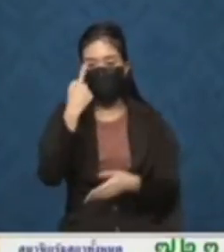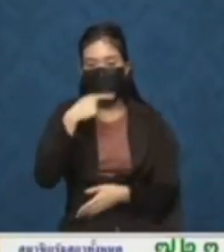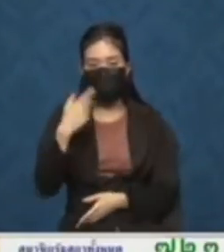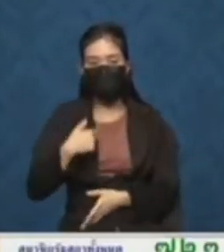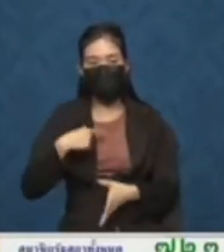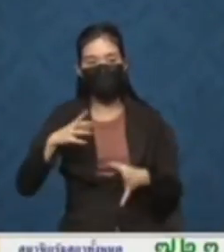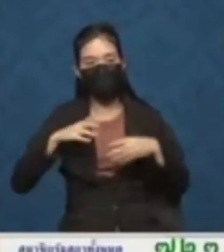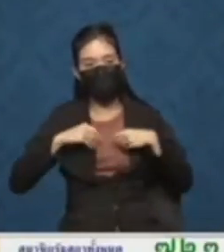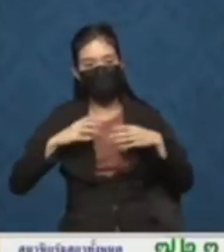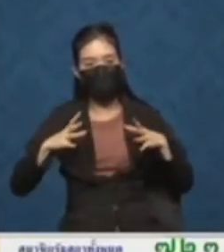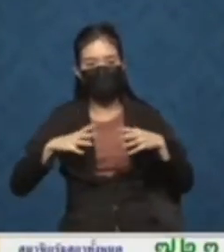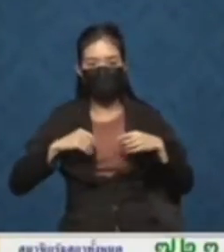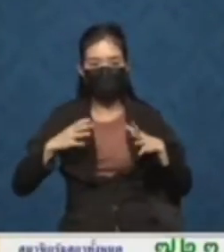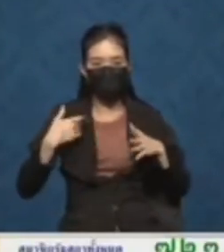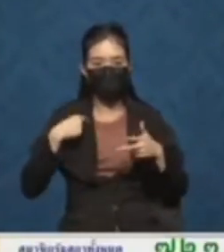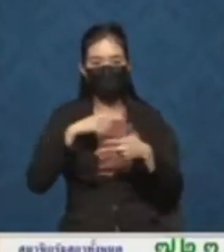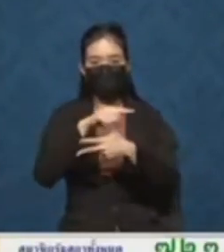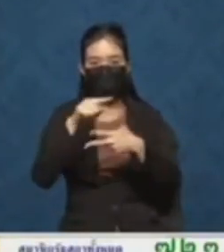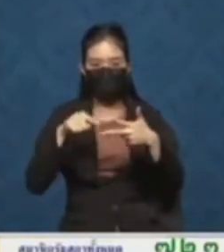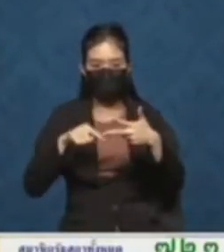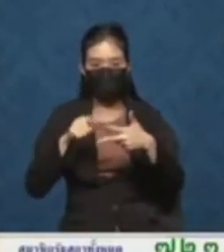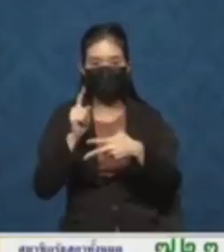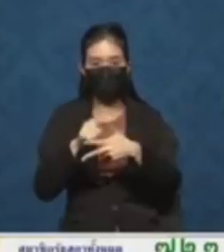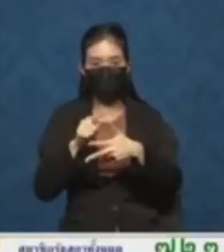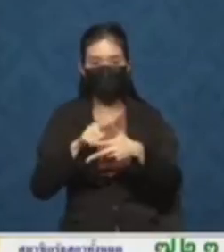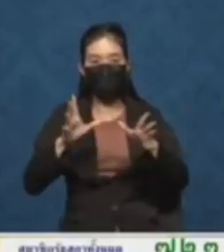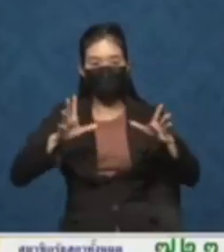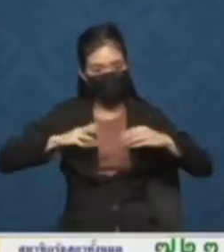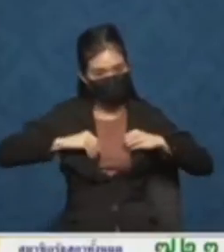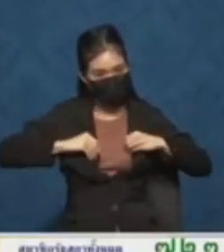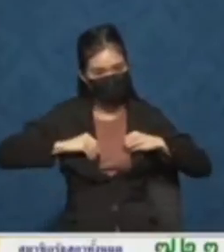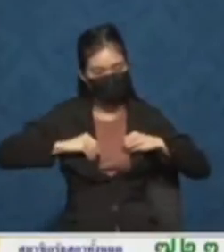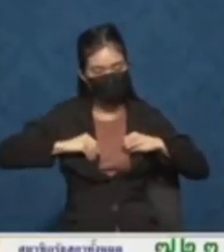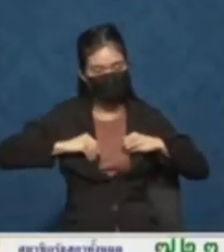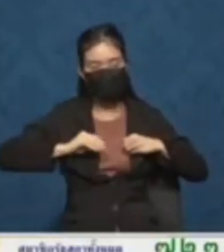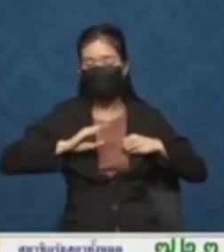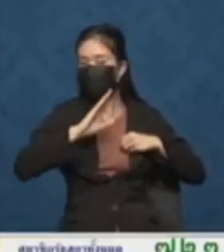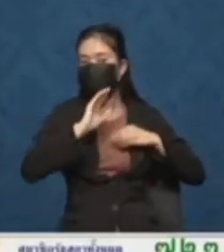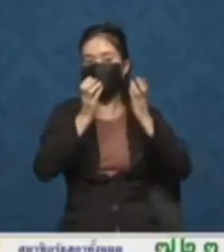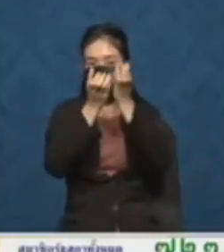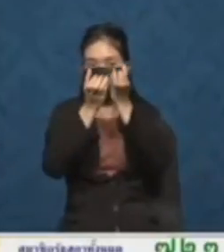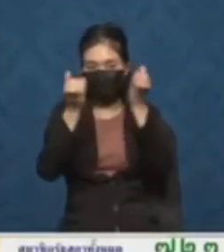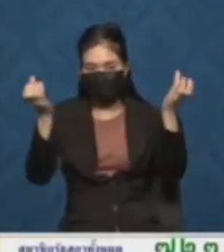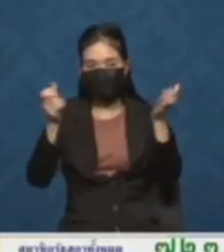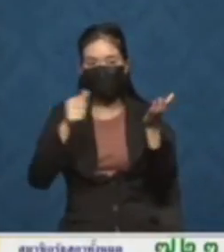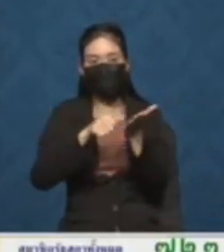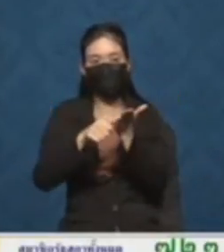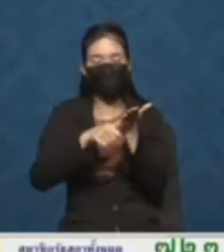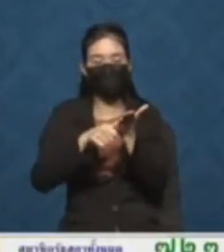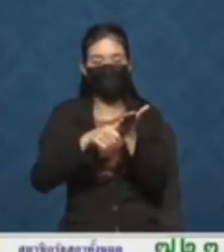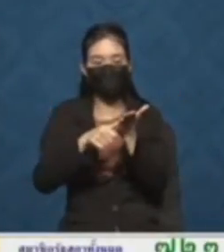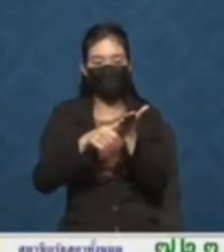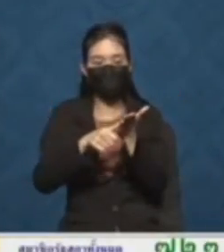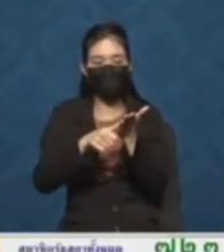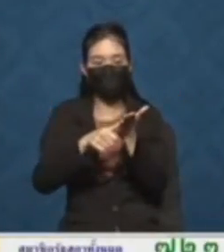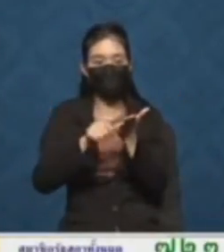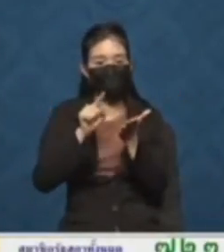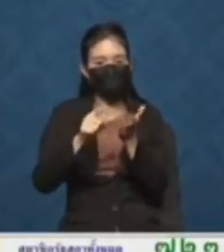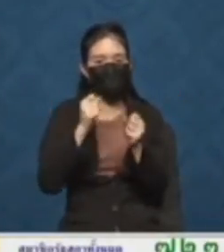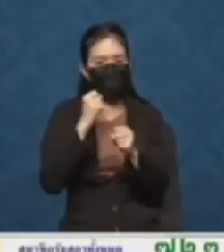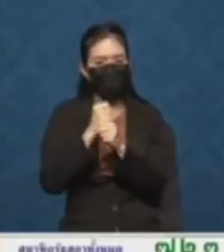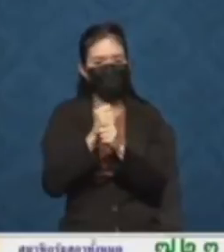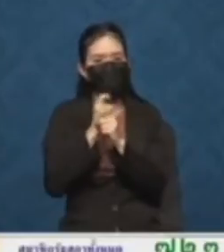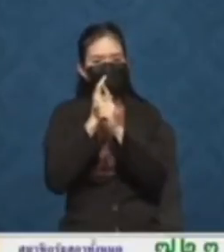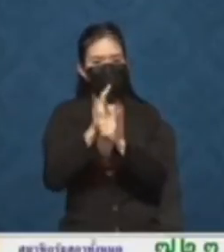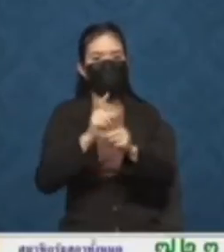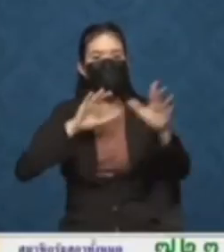ข้อครับผมจะเห็นด้วยถ้าการแก้ไขรัฐธรรมนูญครั้งนี้แก้ไขเพื่อให้เป็นประชาธิปไตยมาก